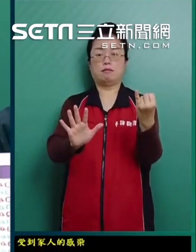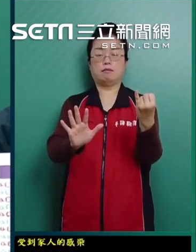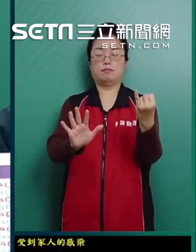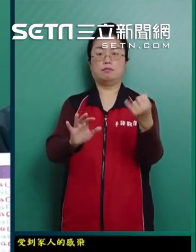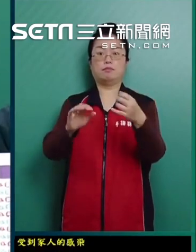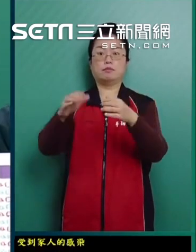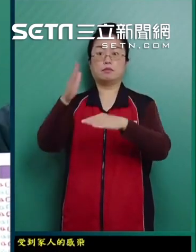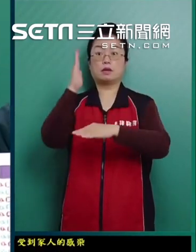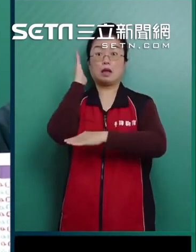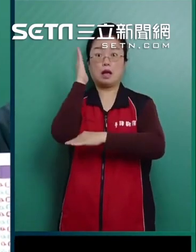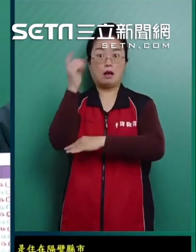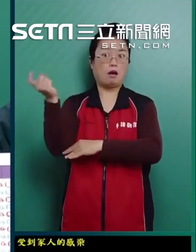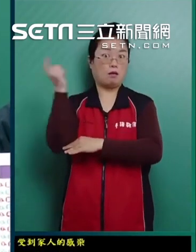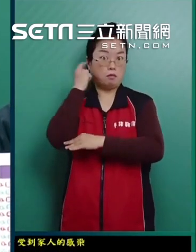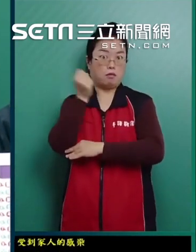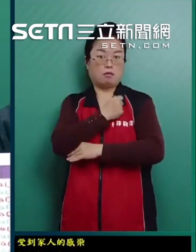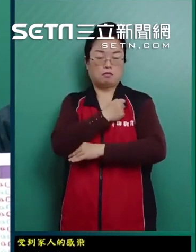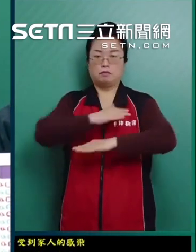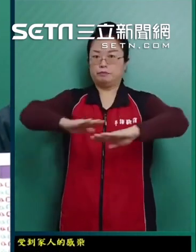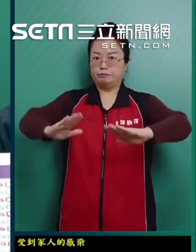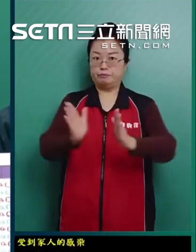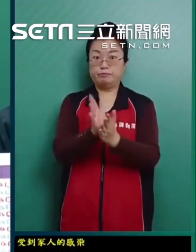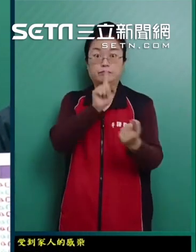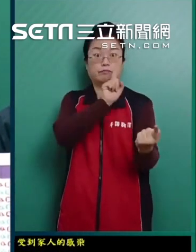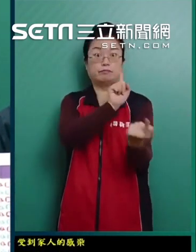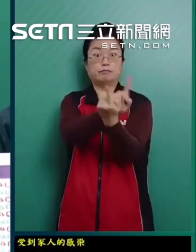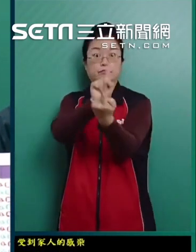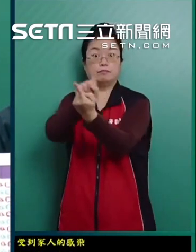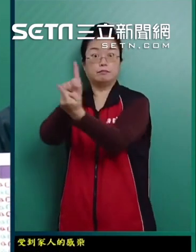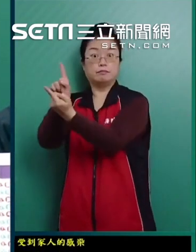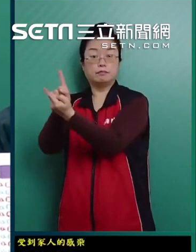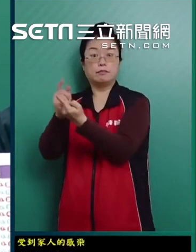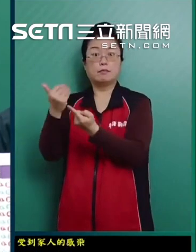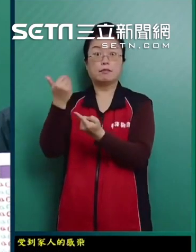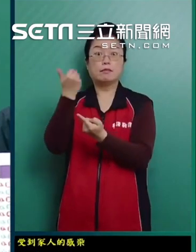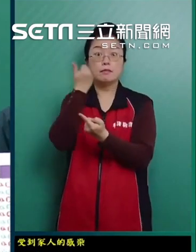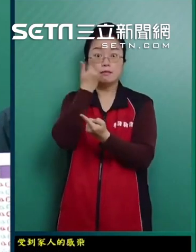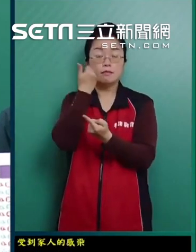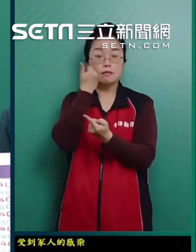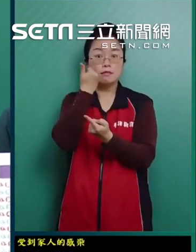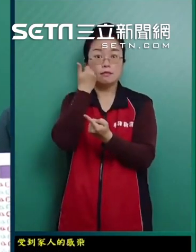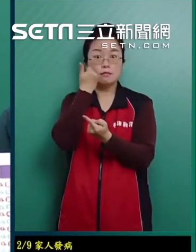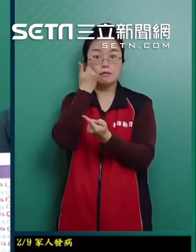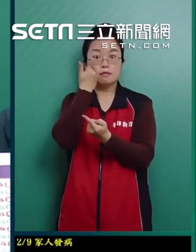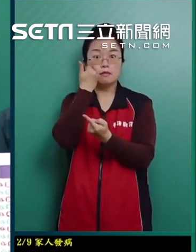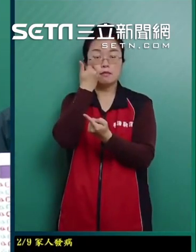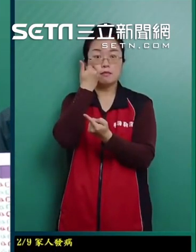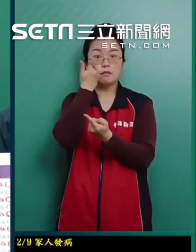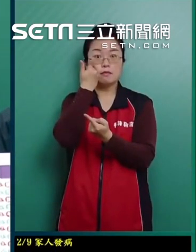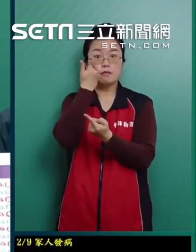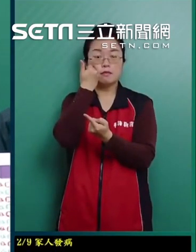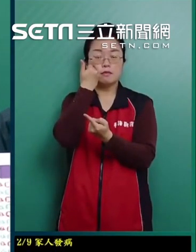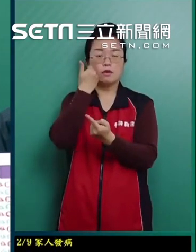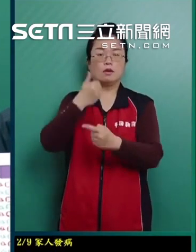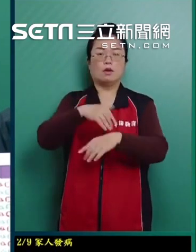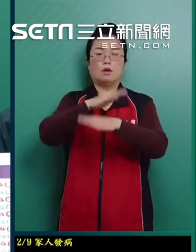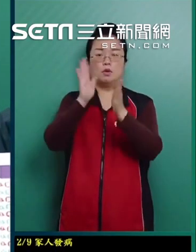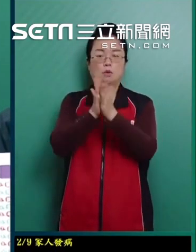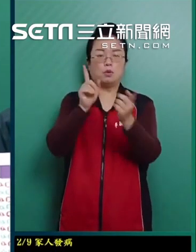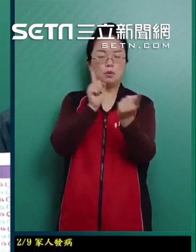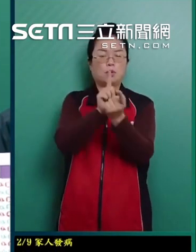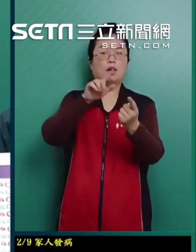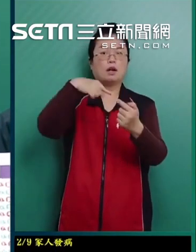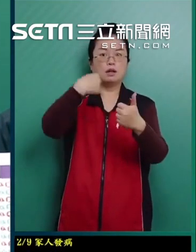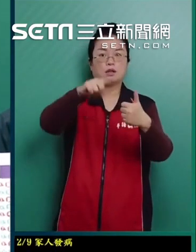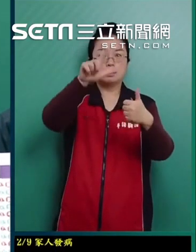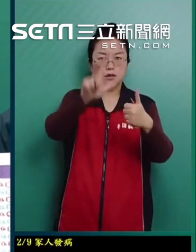就将他的接触者，也就是他营队中的所有的学员，包括队服老师，还有包括